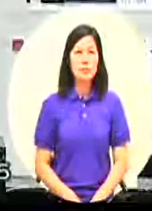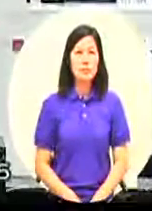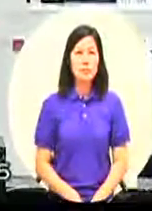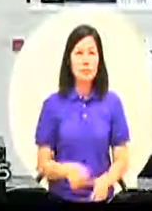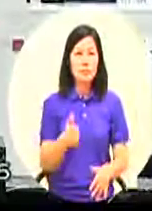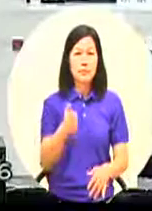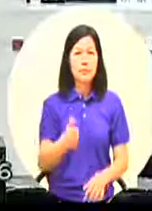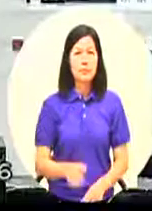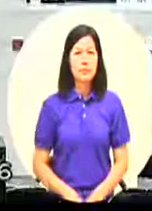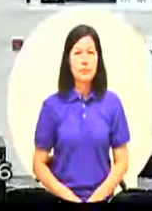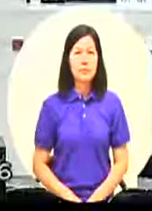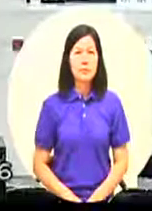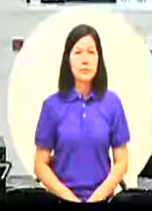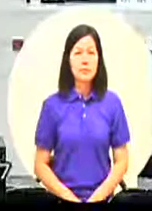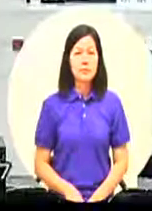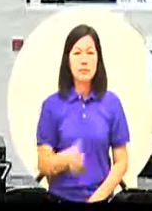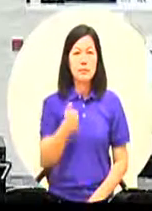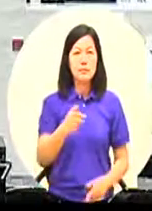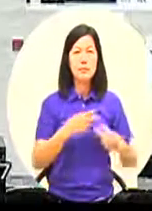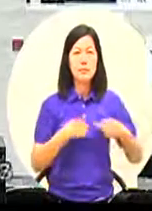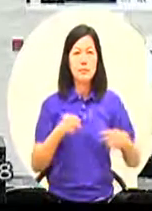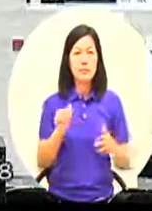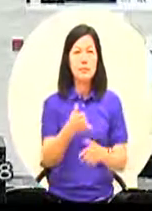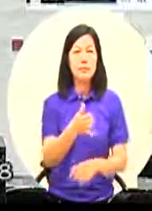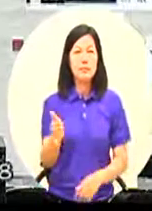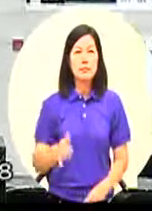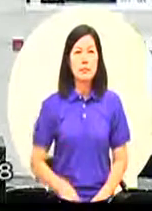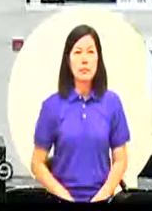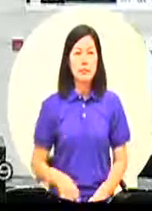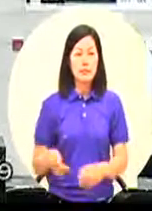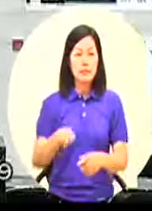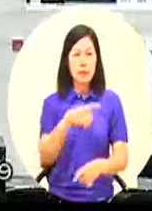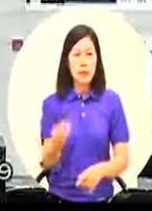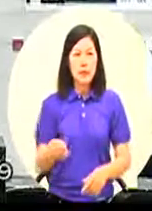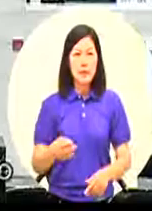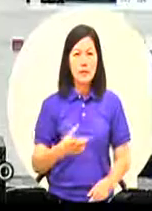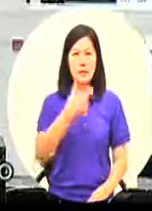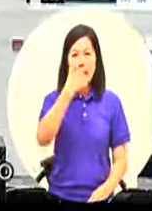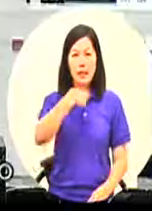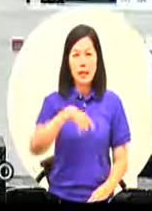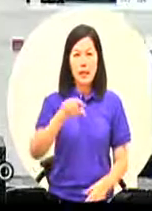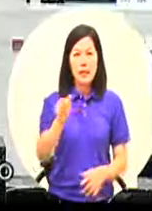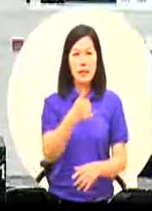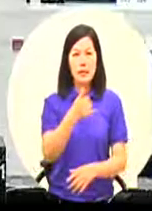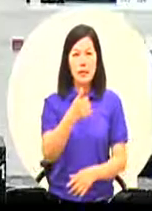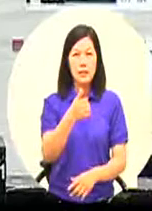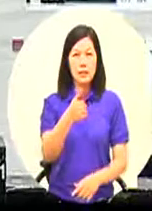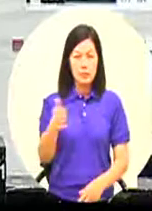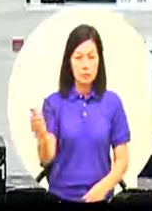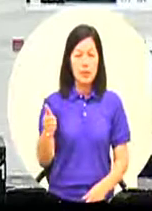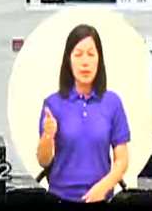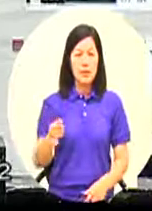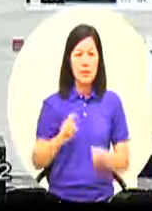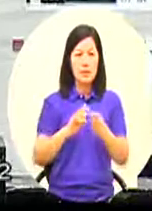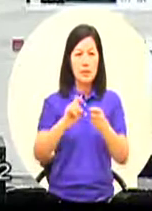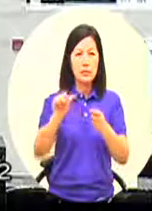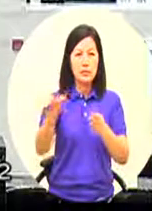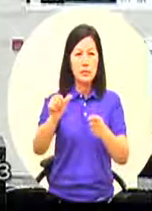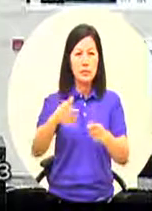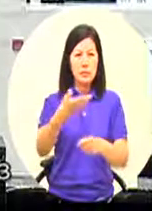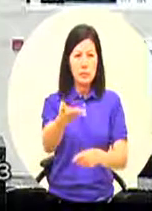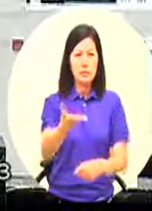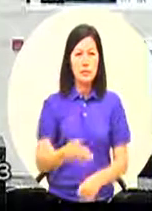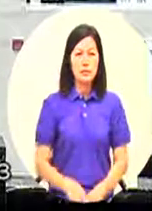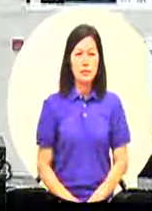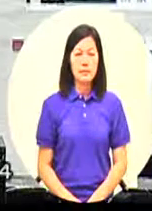谢，谢谢蔡议员。接下来我们请唐惠美议员质询，时间十五分钟，请。 我